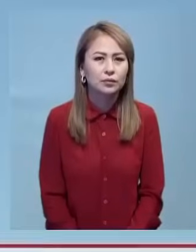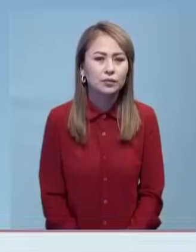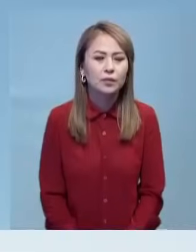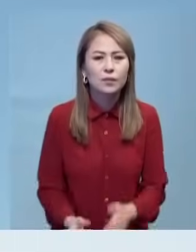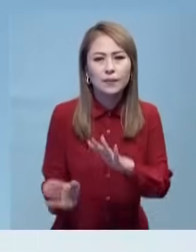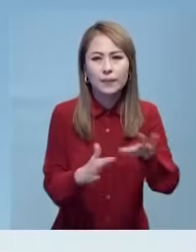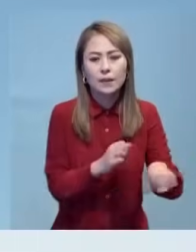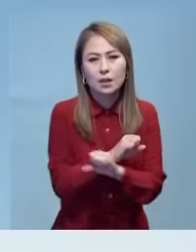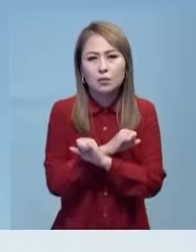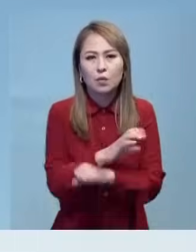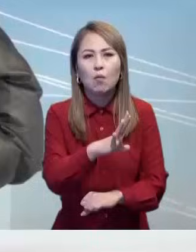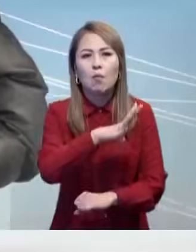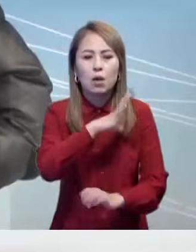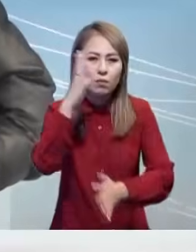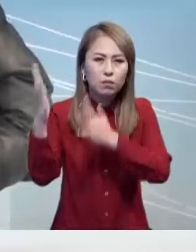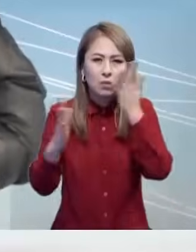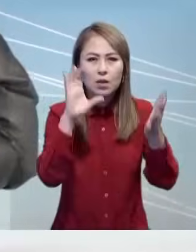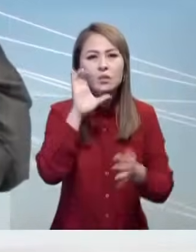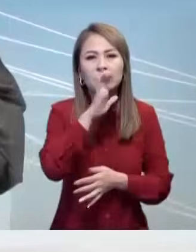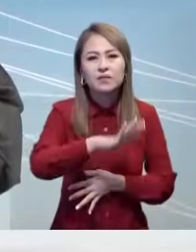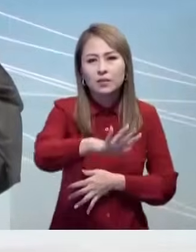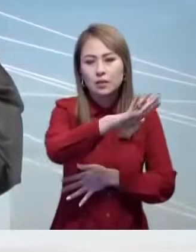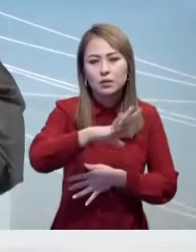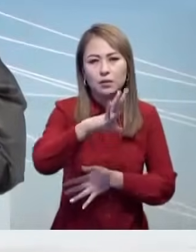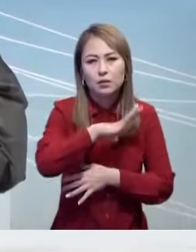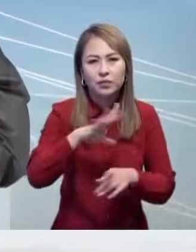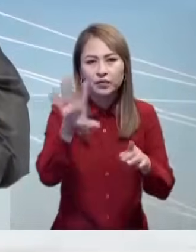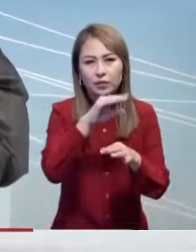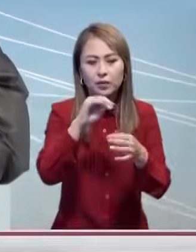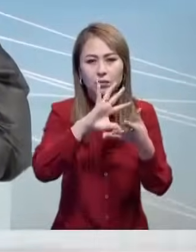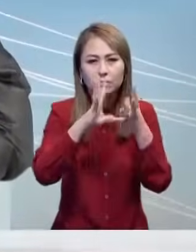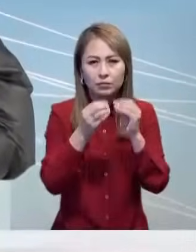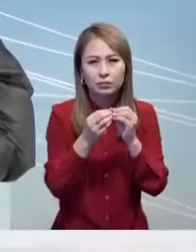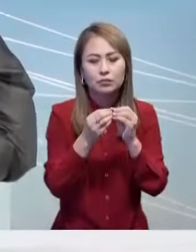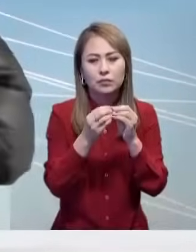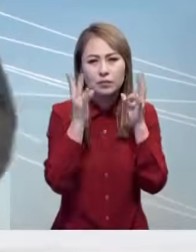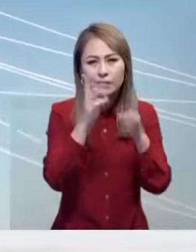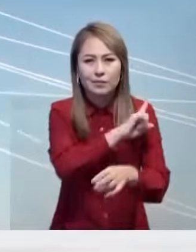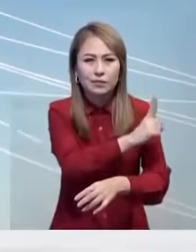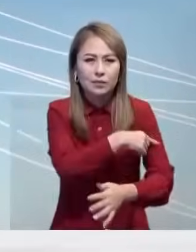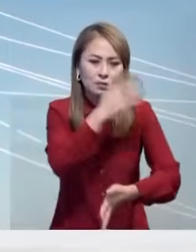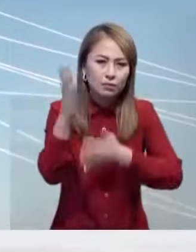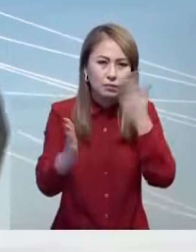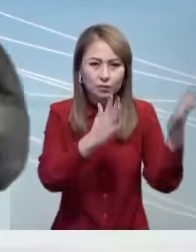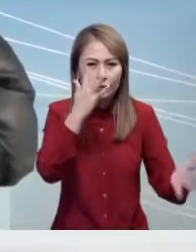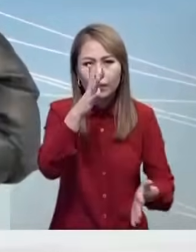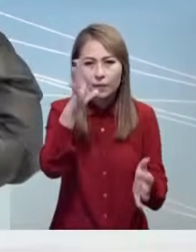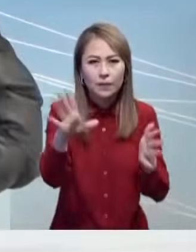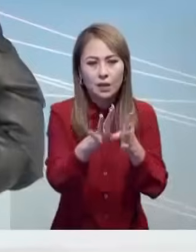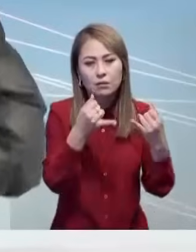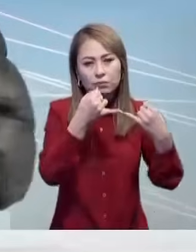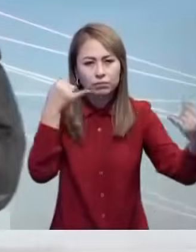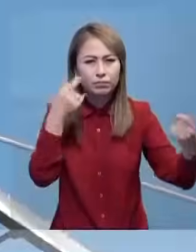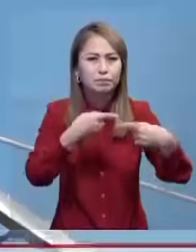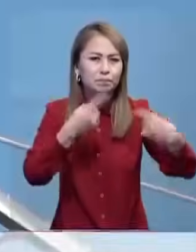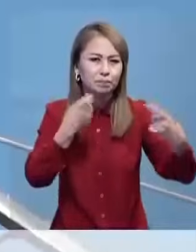Өткен демалыс күндері болған боран солтүстік қазақстандықтарды әбден әбігерге салды. Қатты жел электр сымдарын